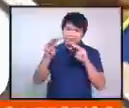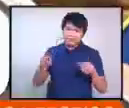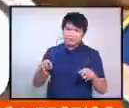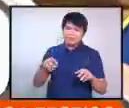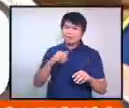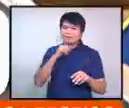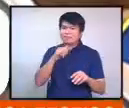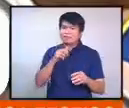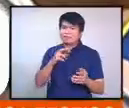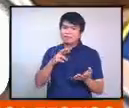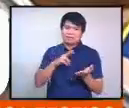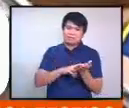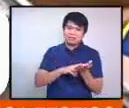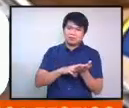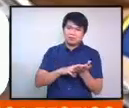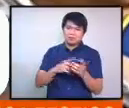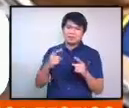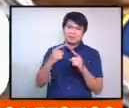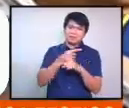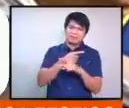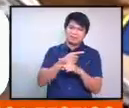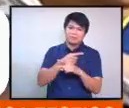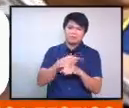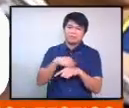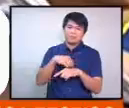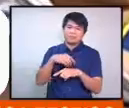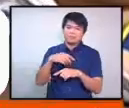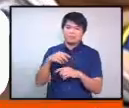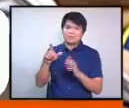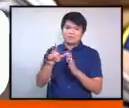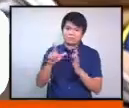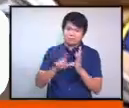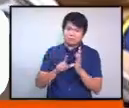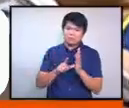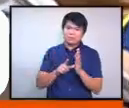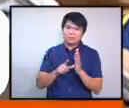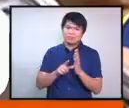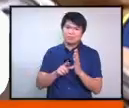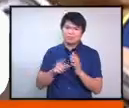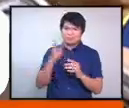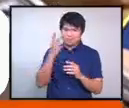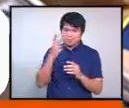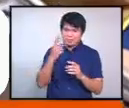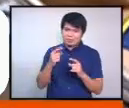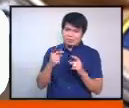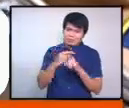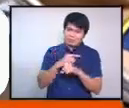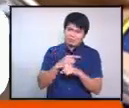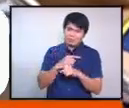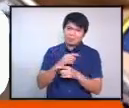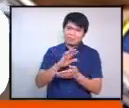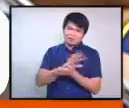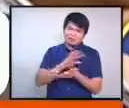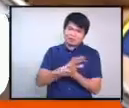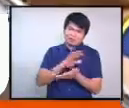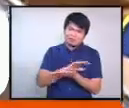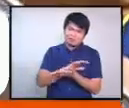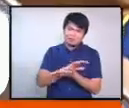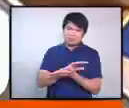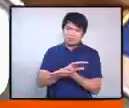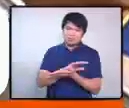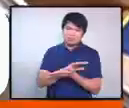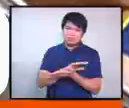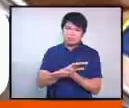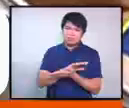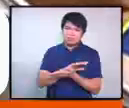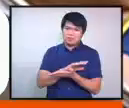batas ng BIR and then titingnan din namin kung vinayulate nila ang importation documents. Kung wala, then